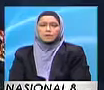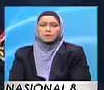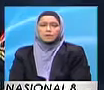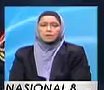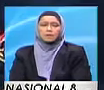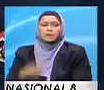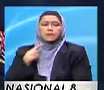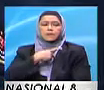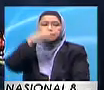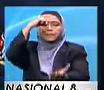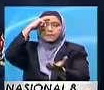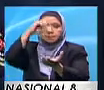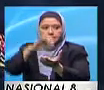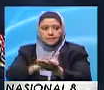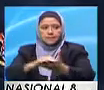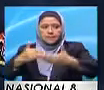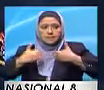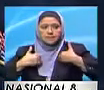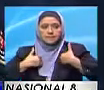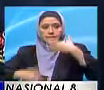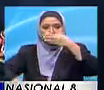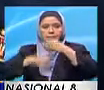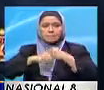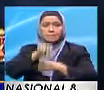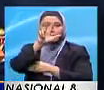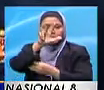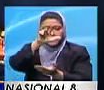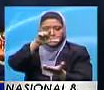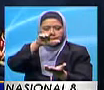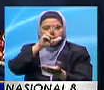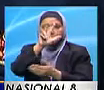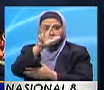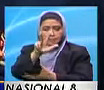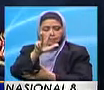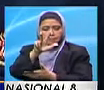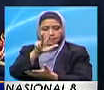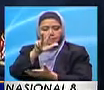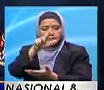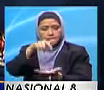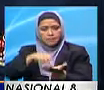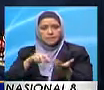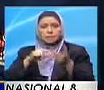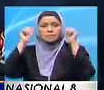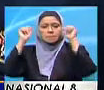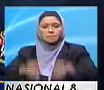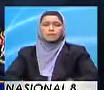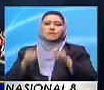Dan kita percaya dengan adanya penambahan 3 lagi ini akan membolehkanlah masyarakat terutamanya di Parlimen Sungai Besar